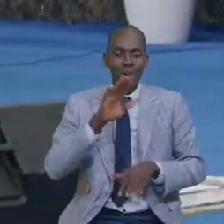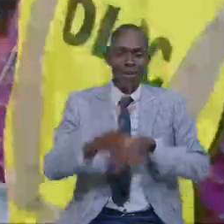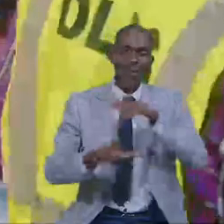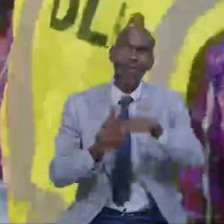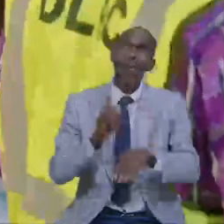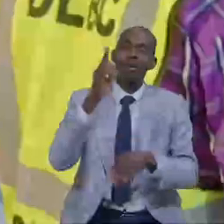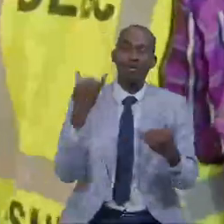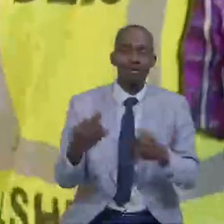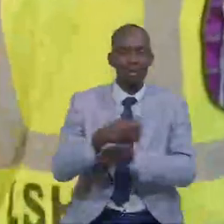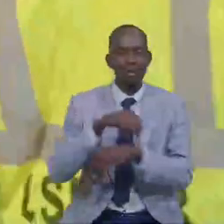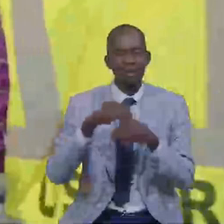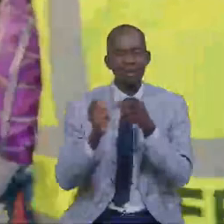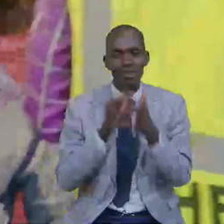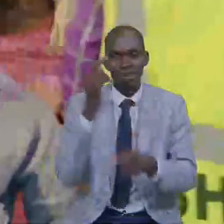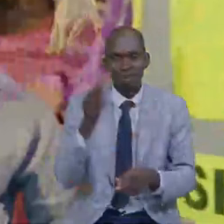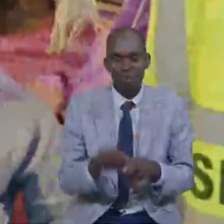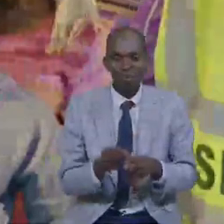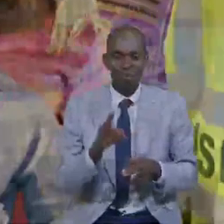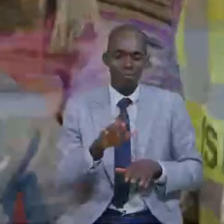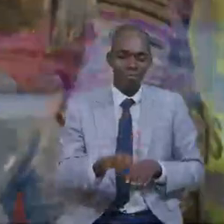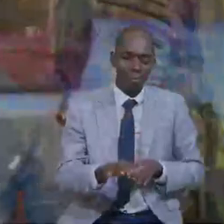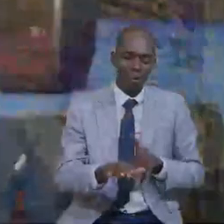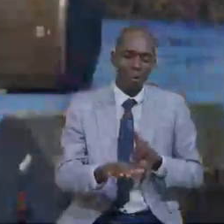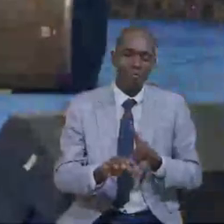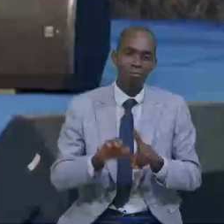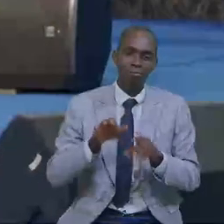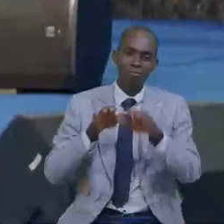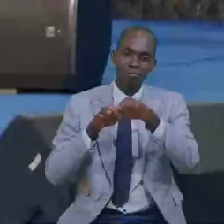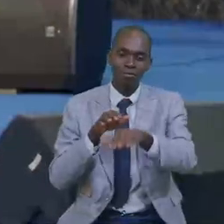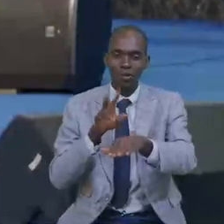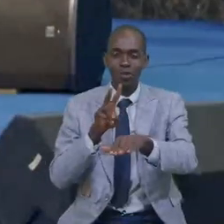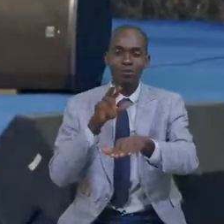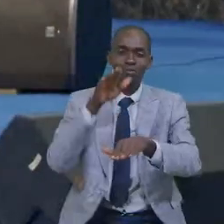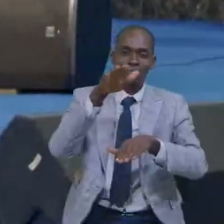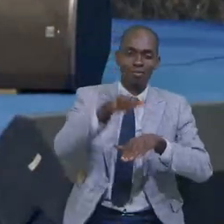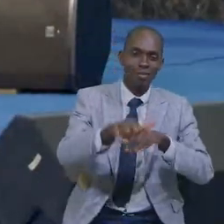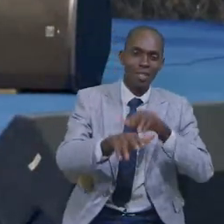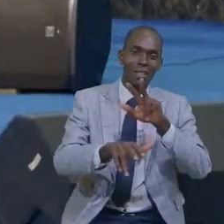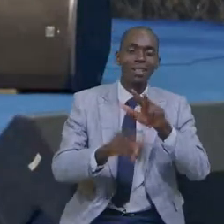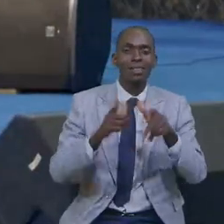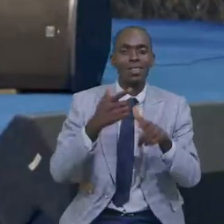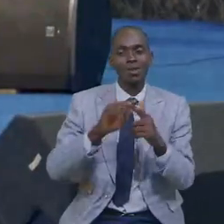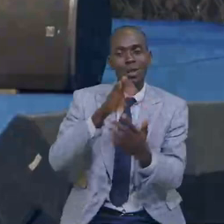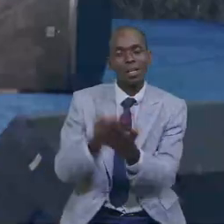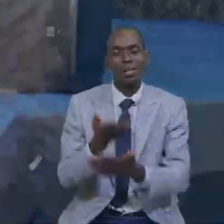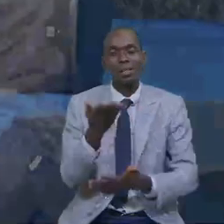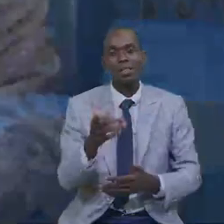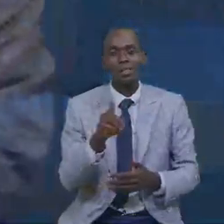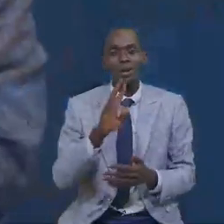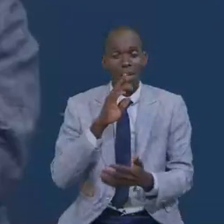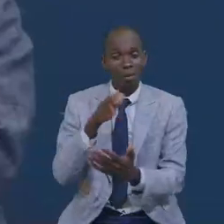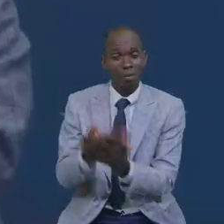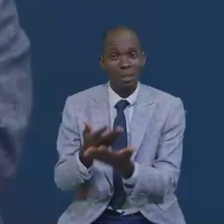et tu iras en haut ce soir en tout cas je dis 1 2 3e pas tu seras arrivé